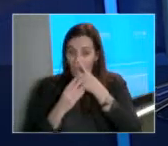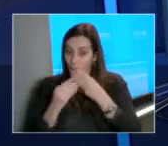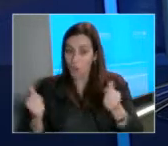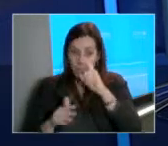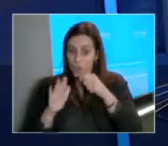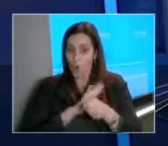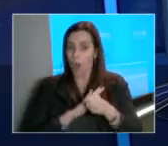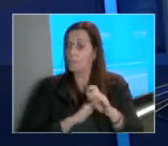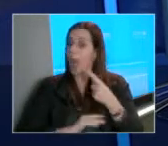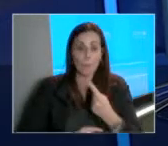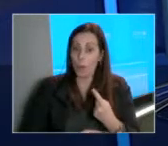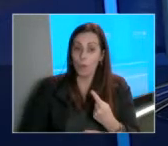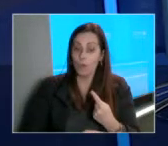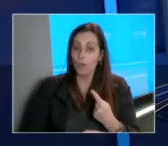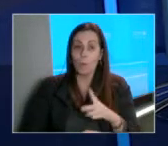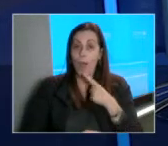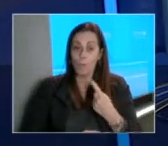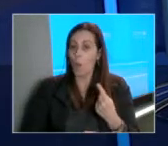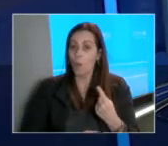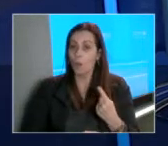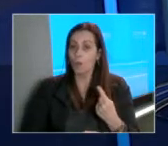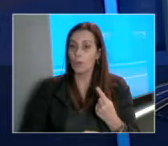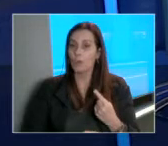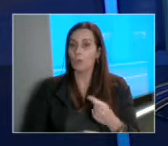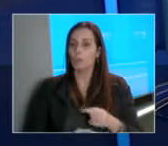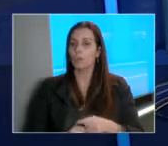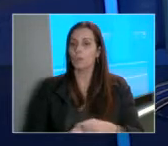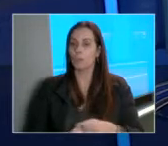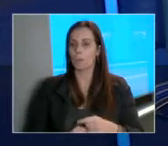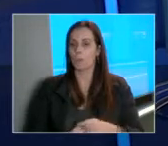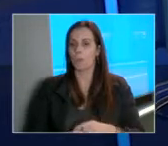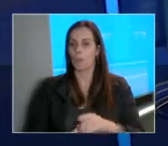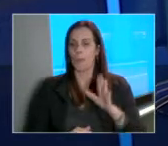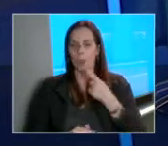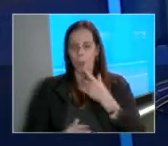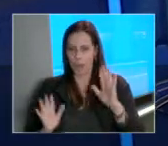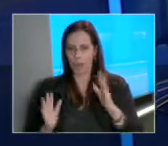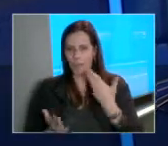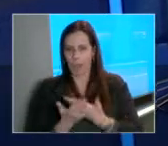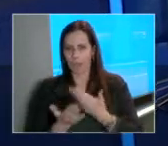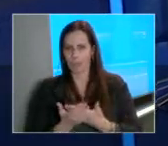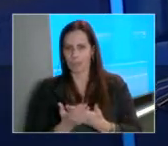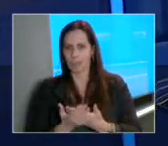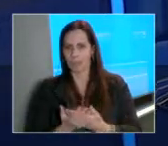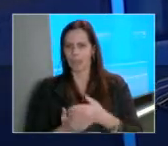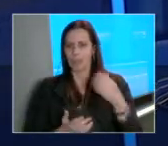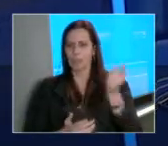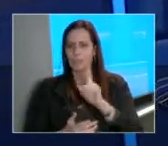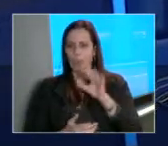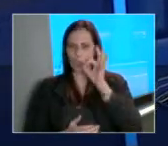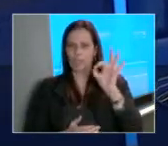של שוחד? מר, זה לא נזק לציבור, רק או בלי בזה נזק לציבור. בואו נשים את הדברים על השולחן. כל עניין זה לא